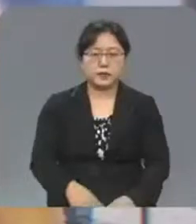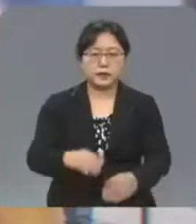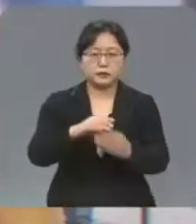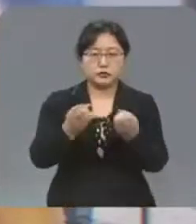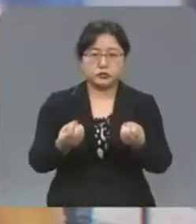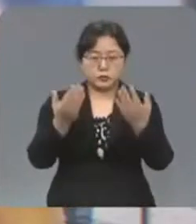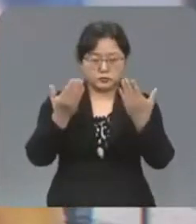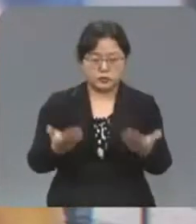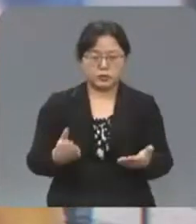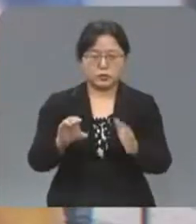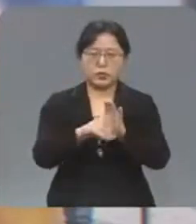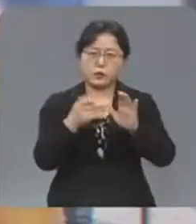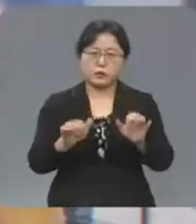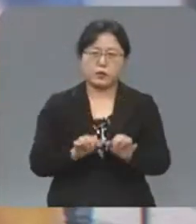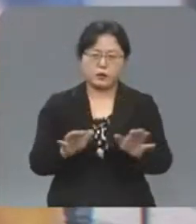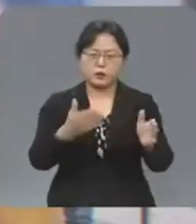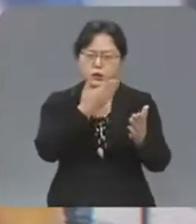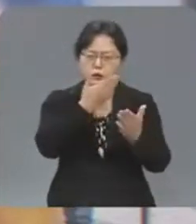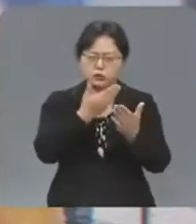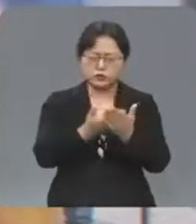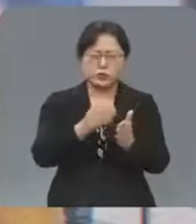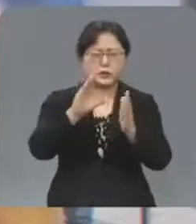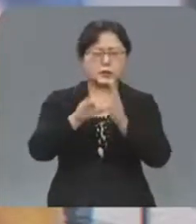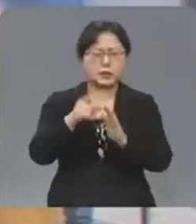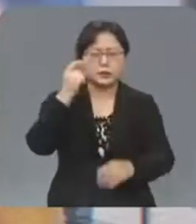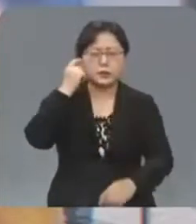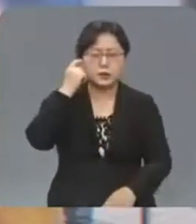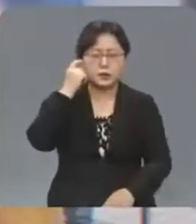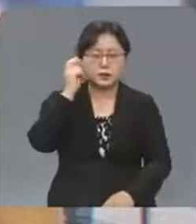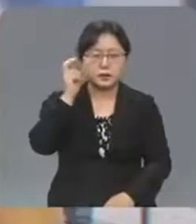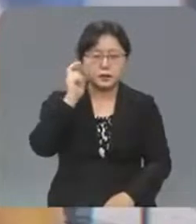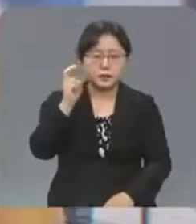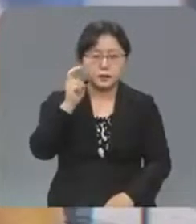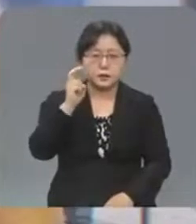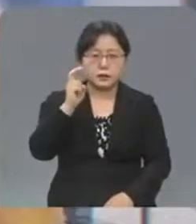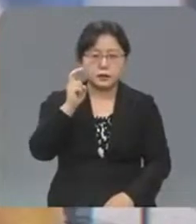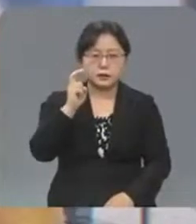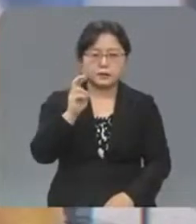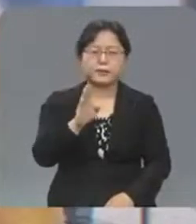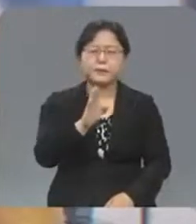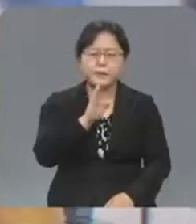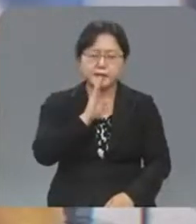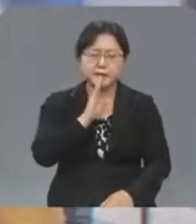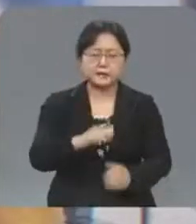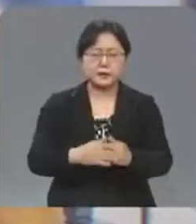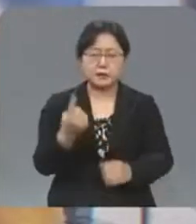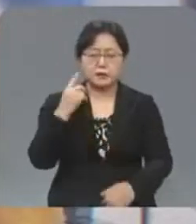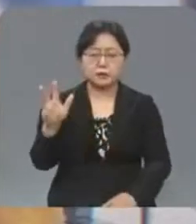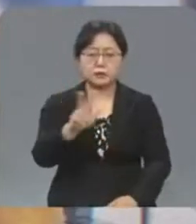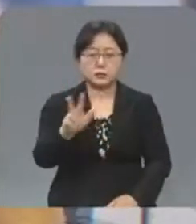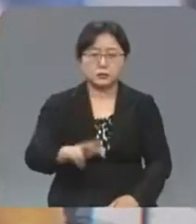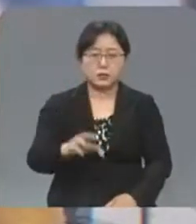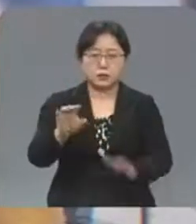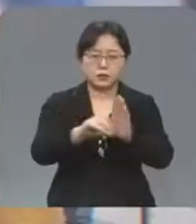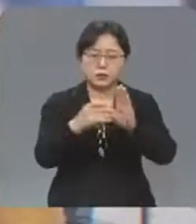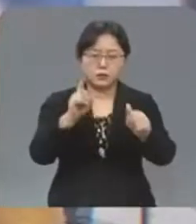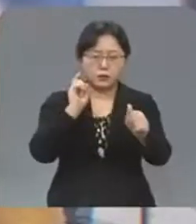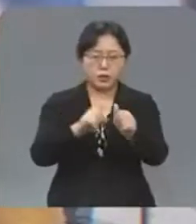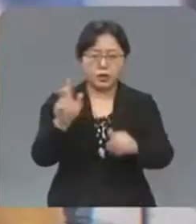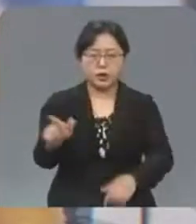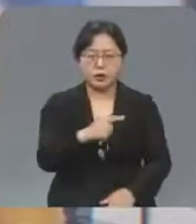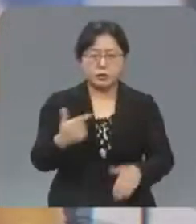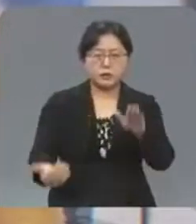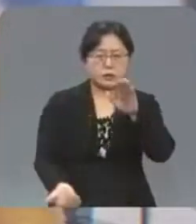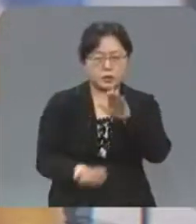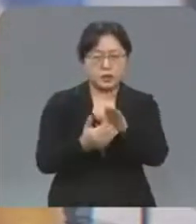지난 추석 연휴가 코로나19 확산의 중대 고비가 될 것이라는 예상은 빗나가지 않았습니다. 어제 전국적으로 코로나19 확진자는 하루